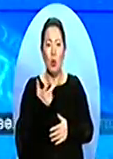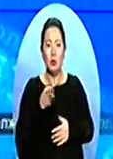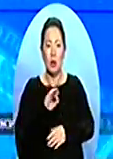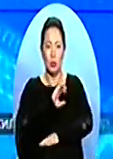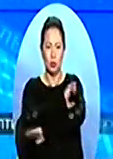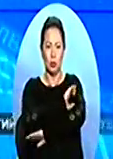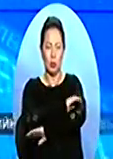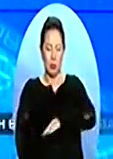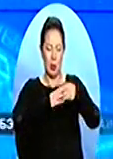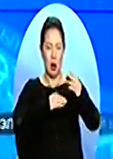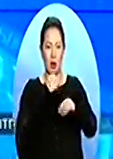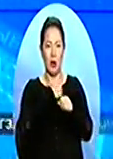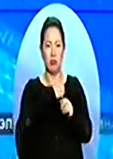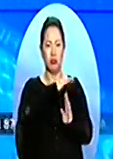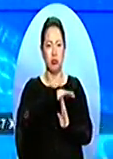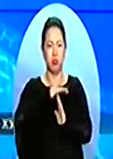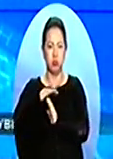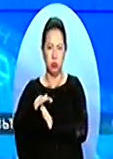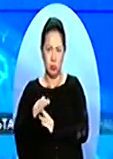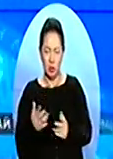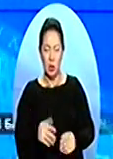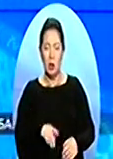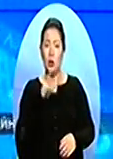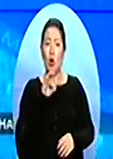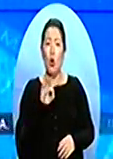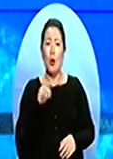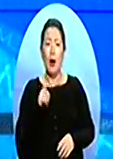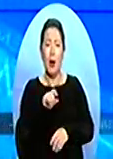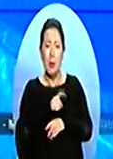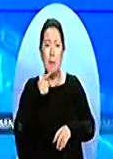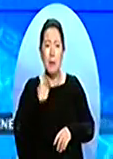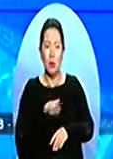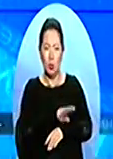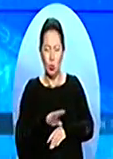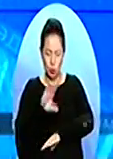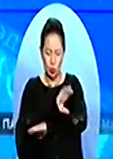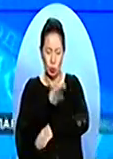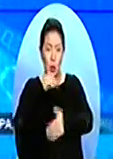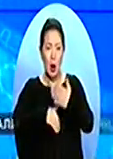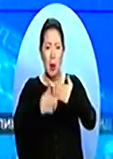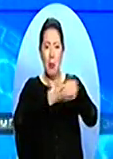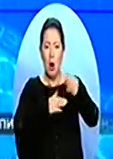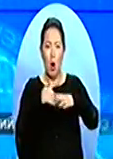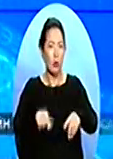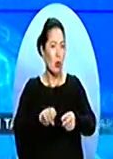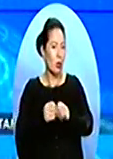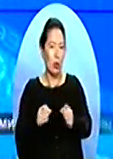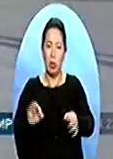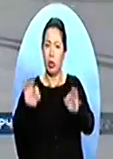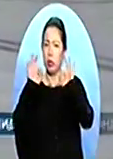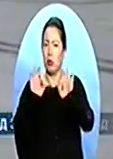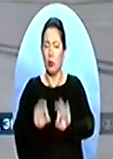Өвөрхангай аймагт 2014 онд барилгын ажил нэхэлсэн 1000 хүүхэд суралцах багтаамжтай сургууль өнөөдөр ч ашиглалтанд орж чадаагүй байна.